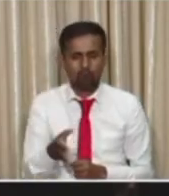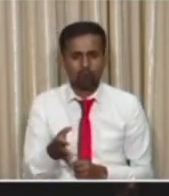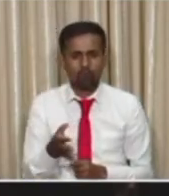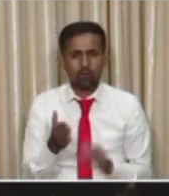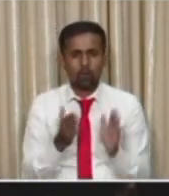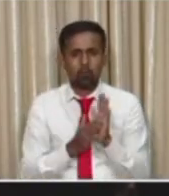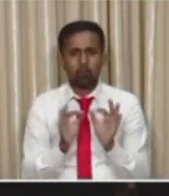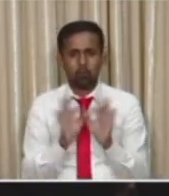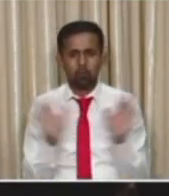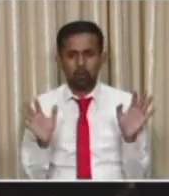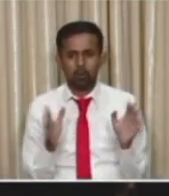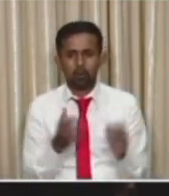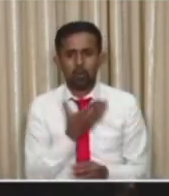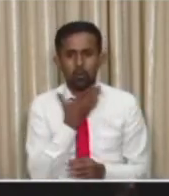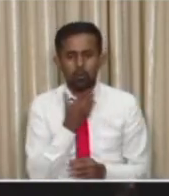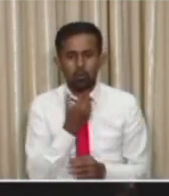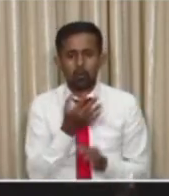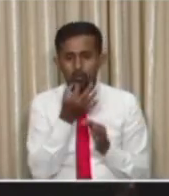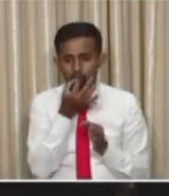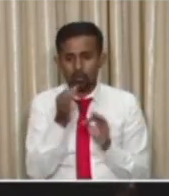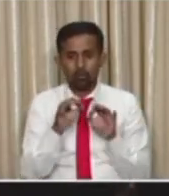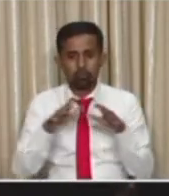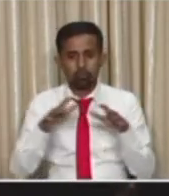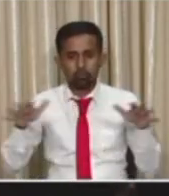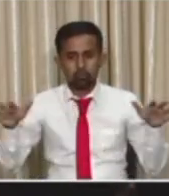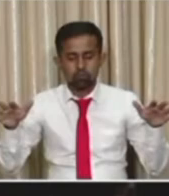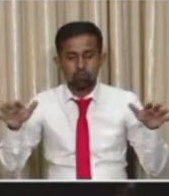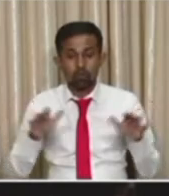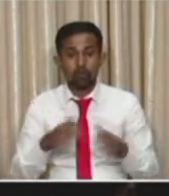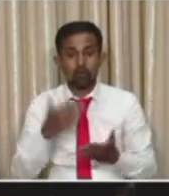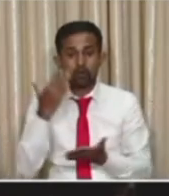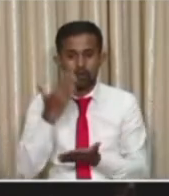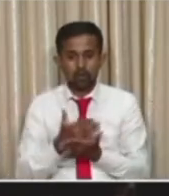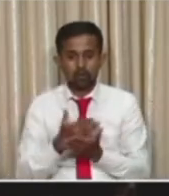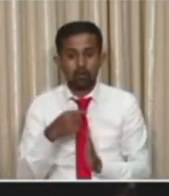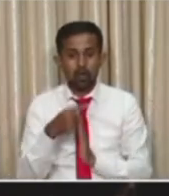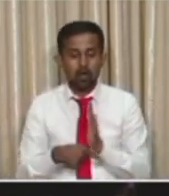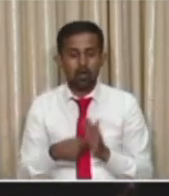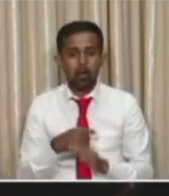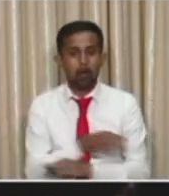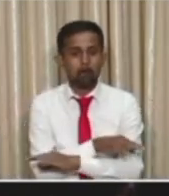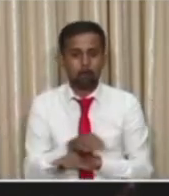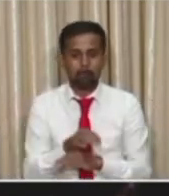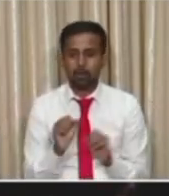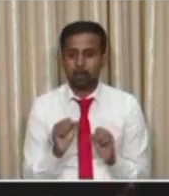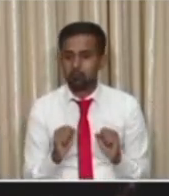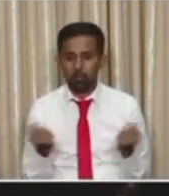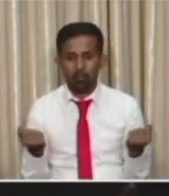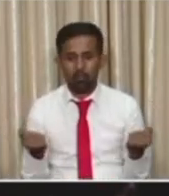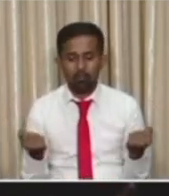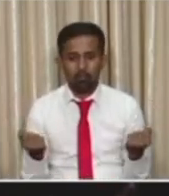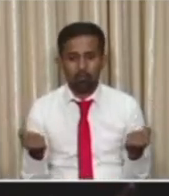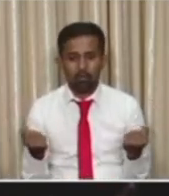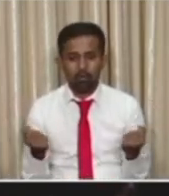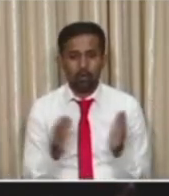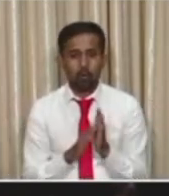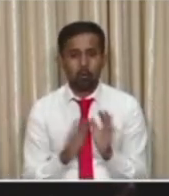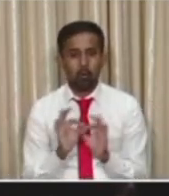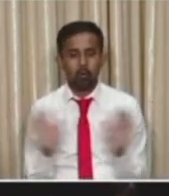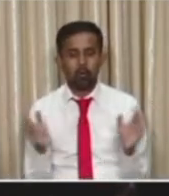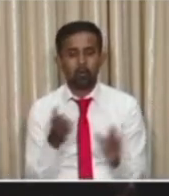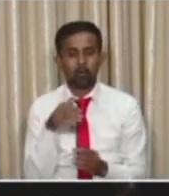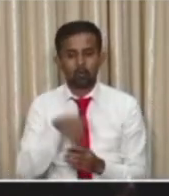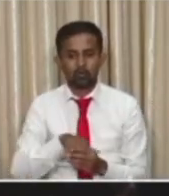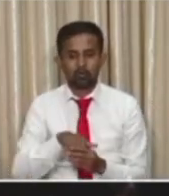அதனை நாங்கள் கட்டுப்படுத்துவதற்கான ஒரு பொறிமுறை இல்லாத போது இந்த நாடு நிச்சயமாக இந்த ஊடகங்கள் வாயிலாக மக்கள் பிழையாக வழிநடத்தப்பட்டு அதுவே ஒரு ஜனப்பிரிய